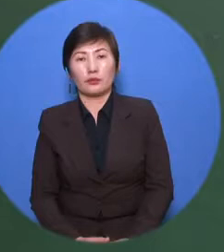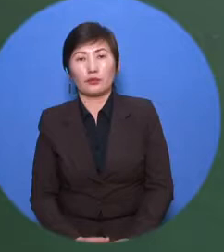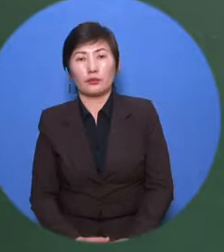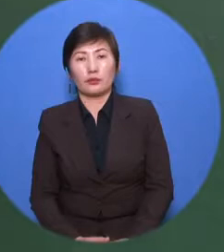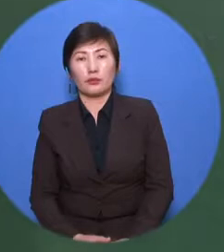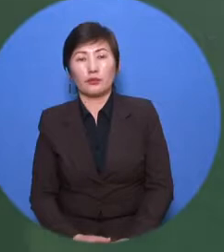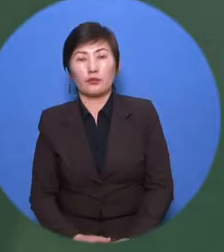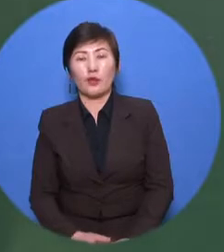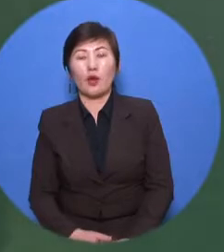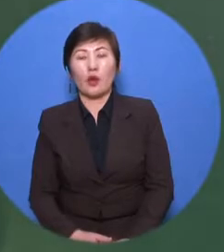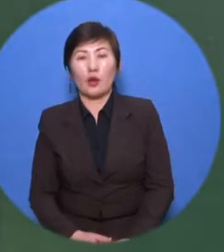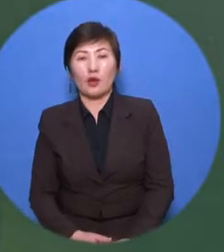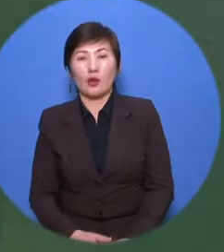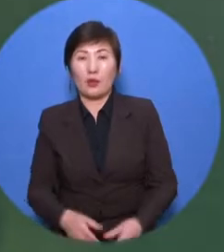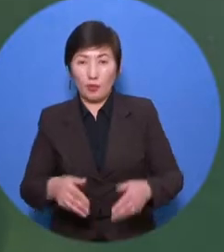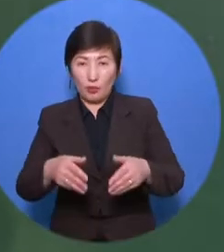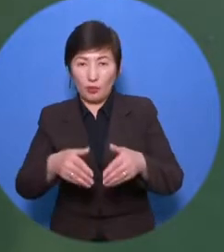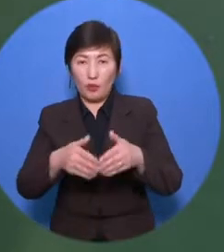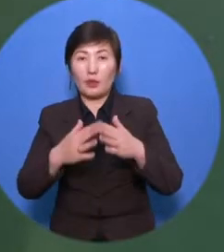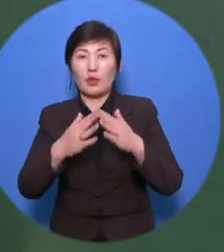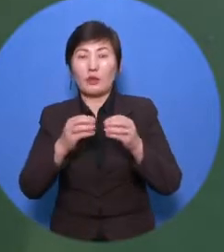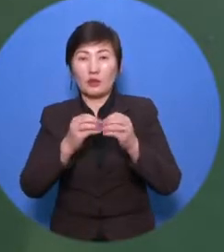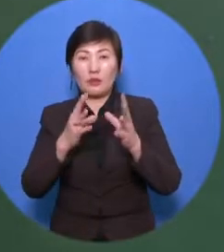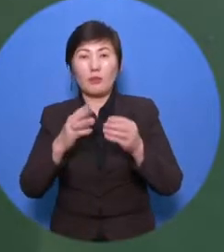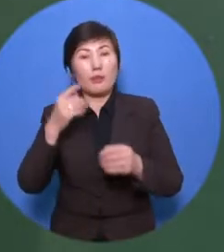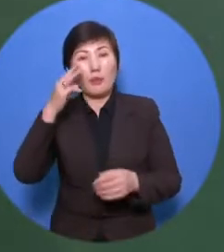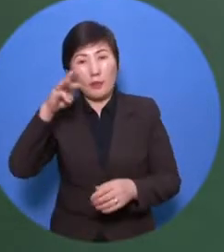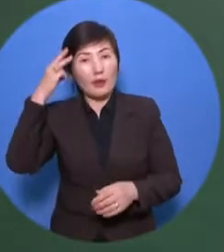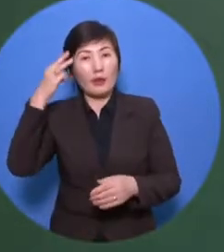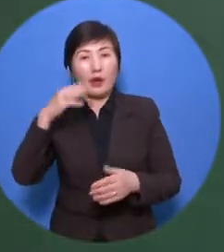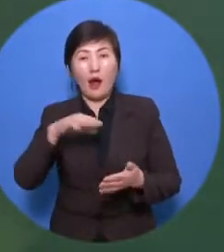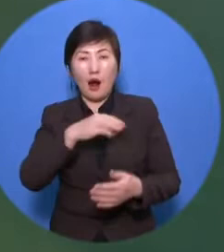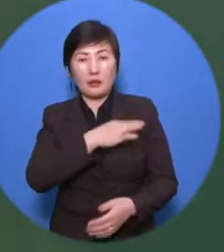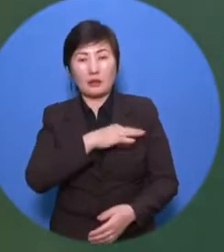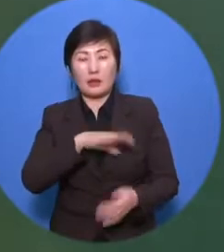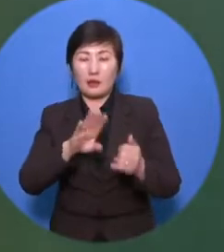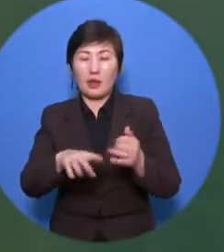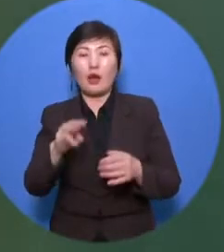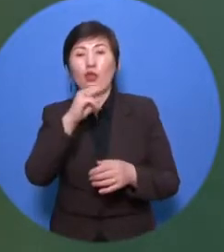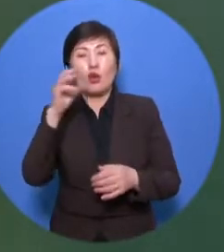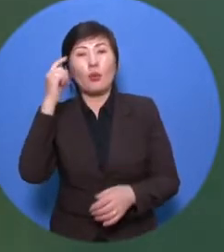За одоо бүгдээрээ бүтээсэн мэдлэгээ ашиглаад дараах жишээнүүдийг бодож үзье.